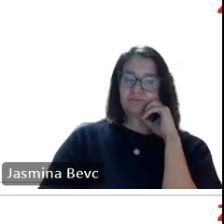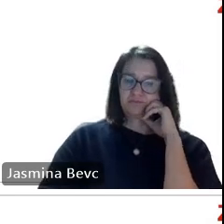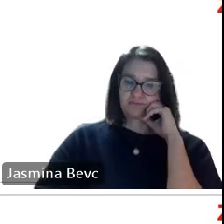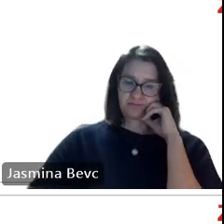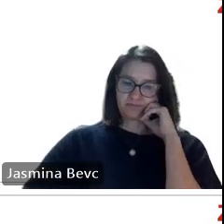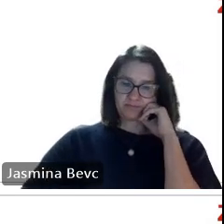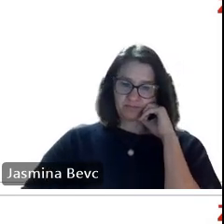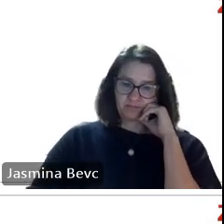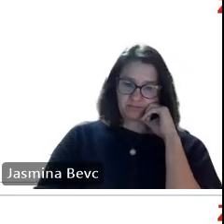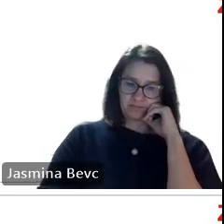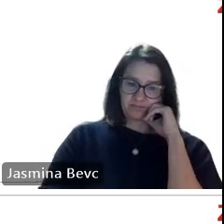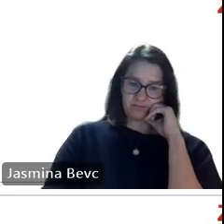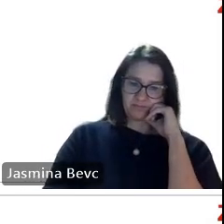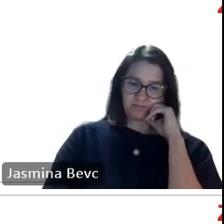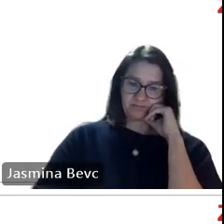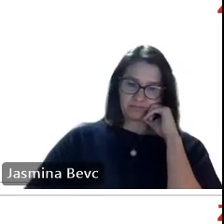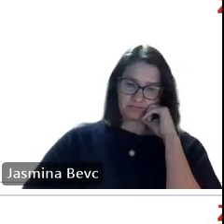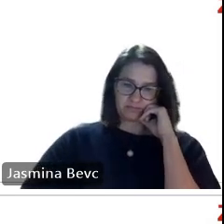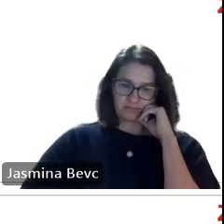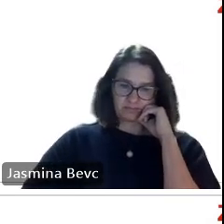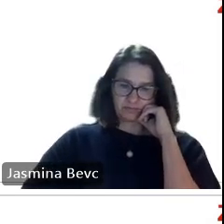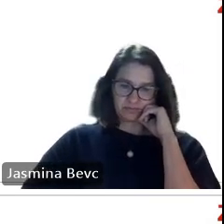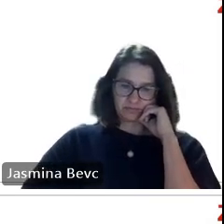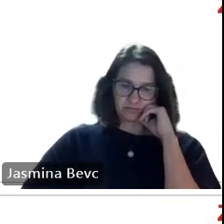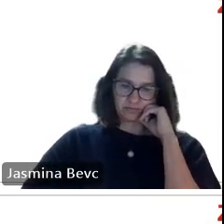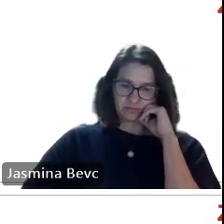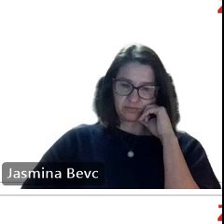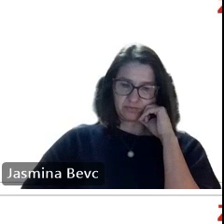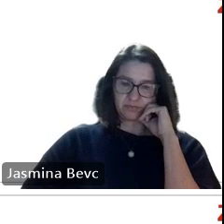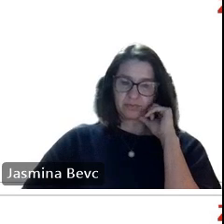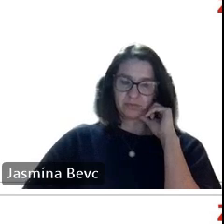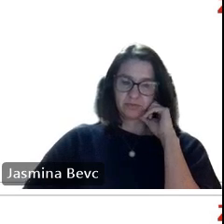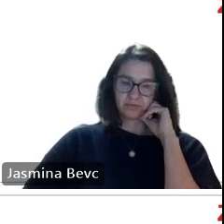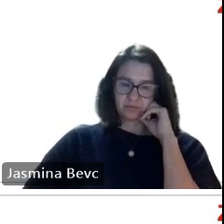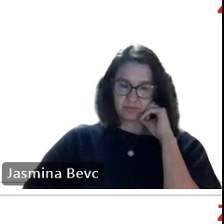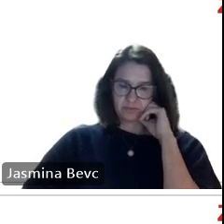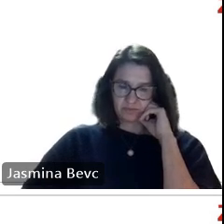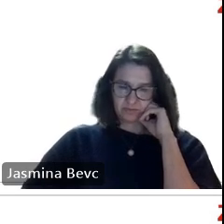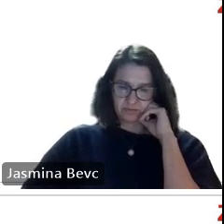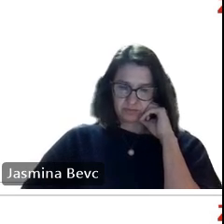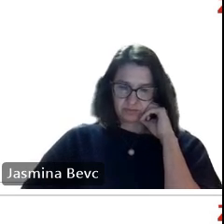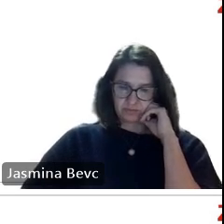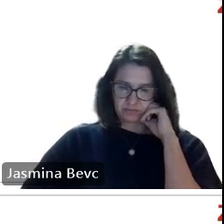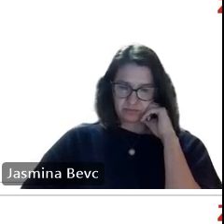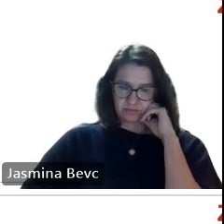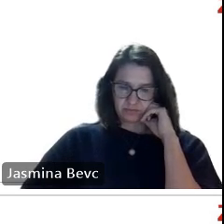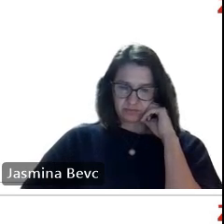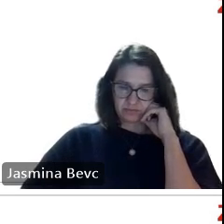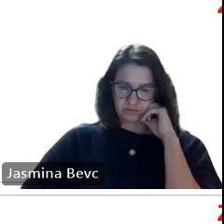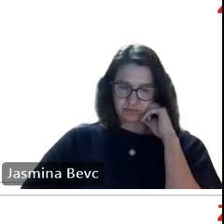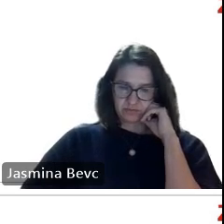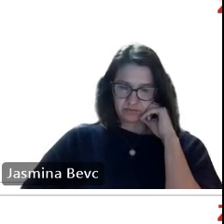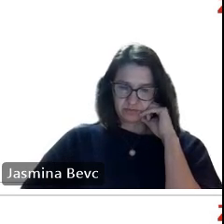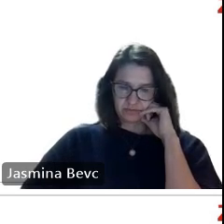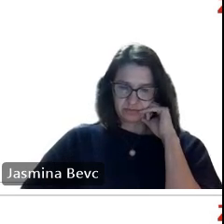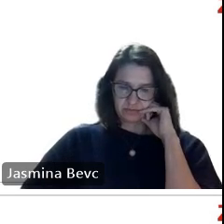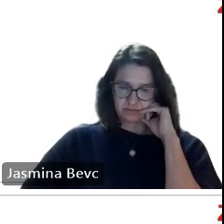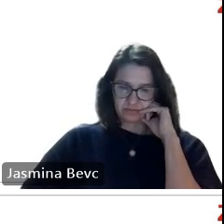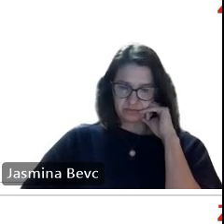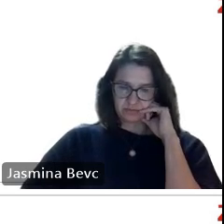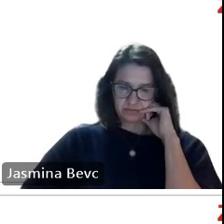prostora. Tovrstne črpalke predvsem uporabljajo recimo v strnjenih naseljih, ki so popolnoma nemoteče